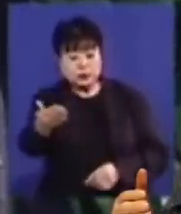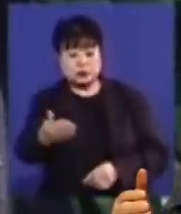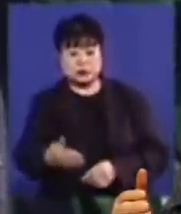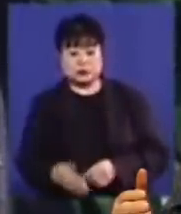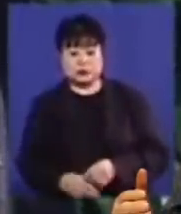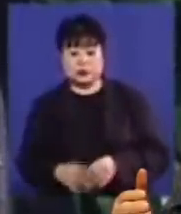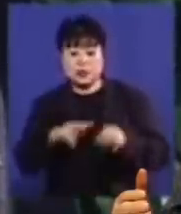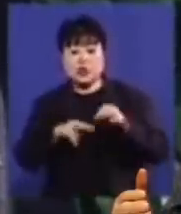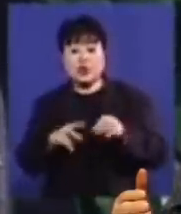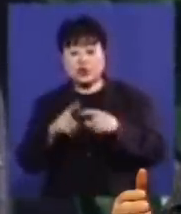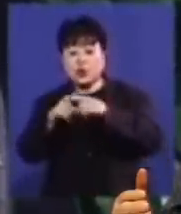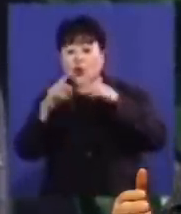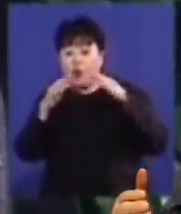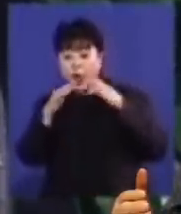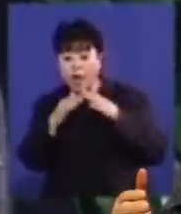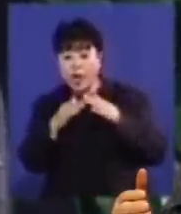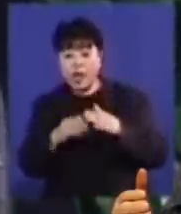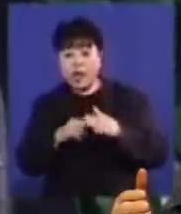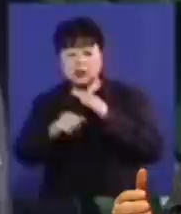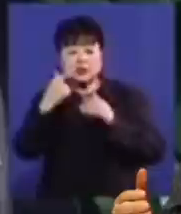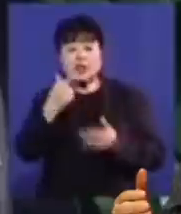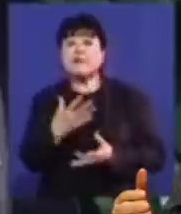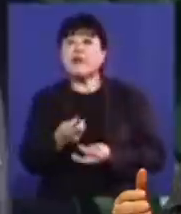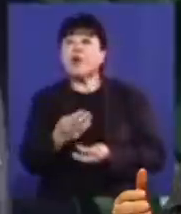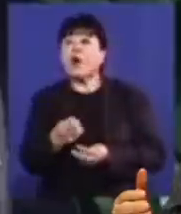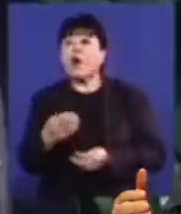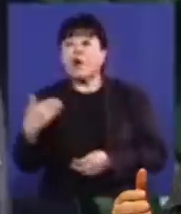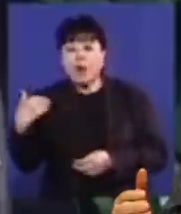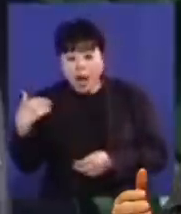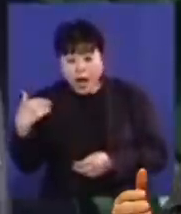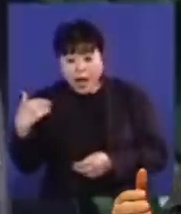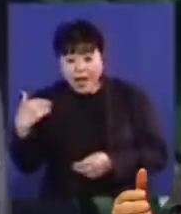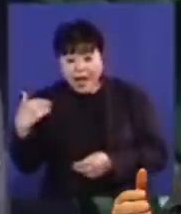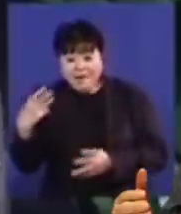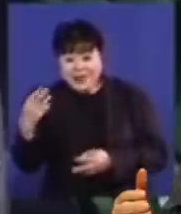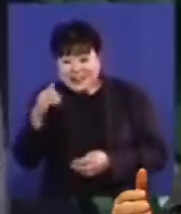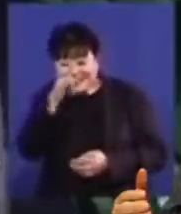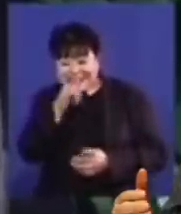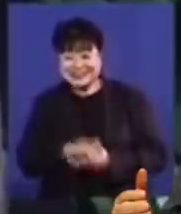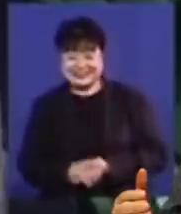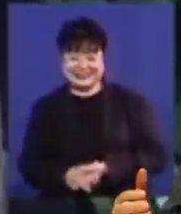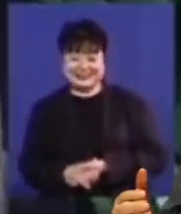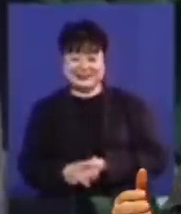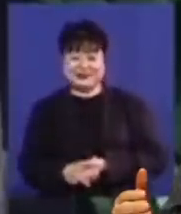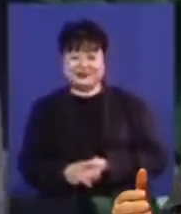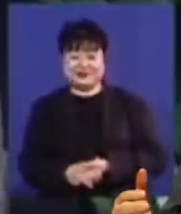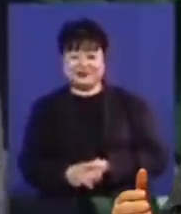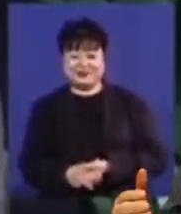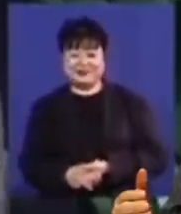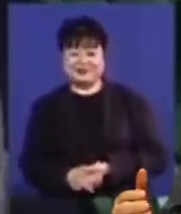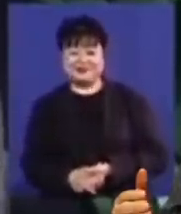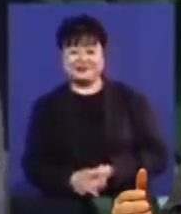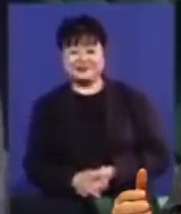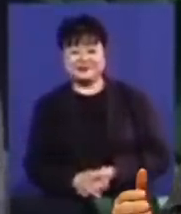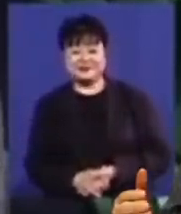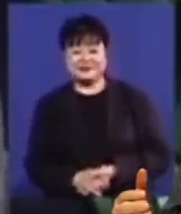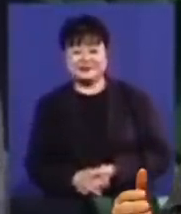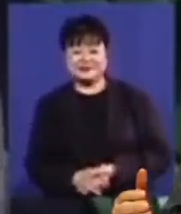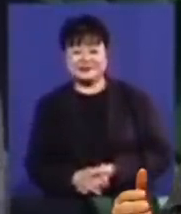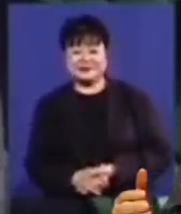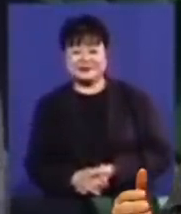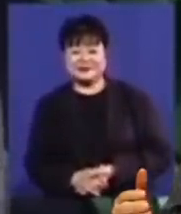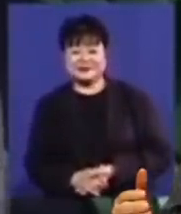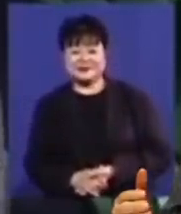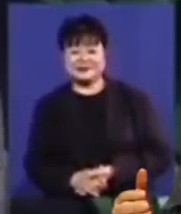교회 선교사가 몇 명인지 모르시는 분이 많지요? 많을 거예요. 그럼